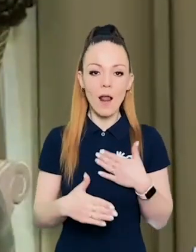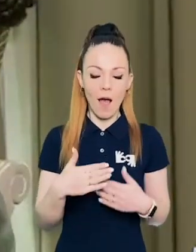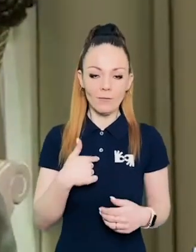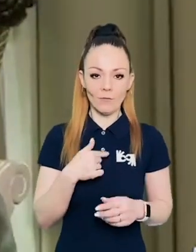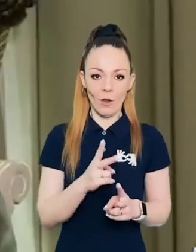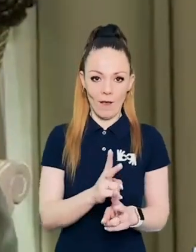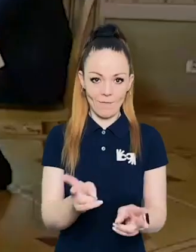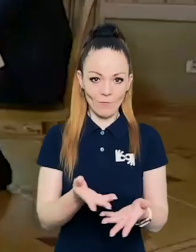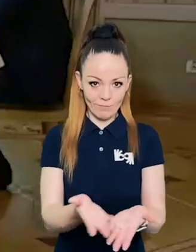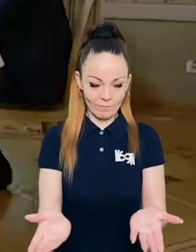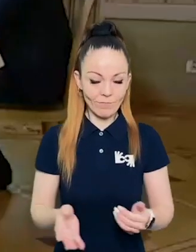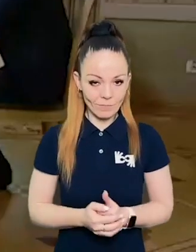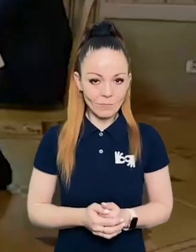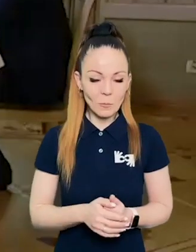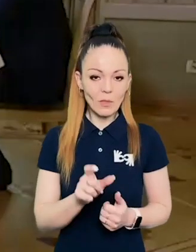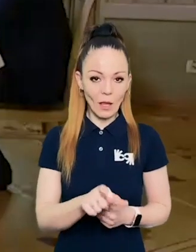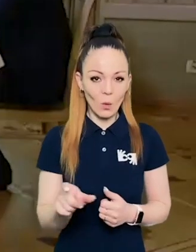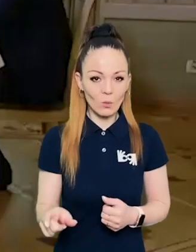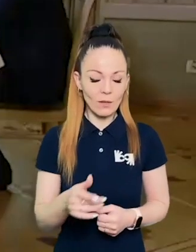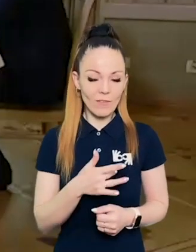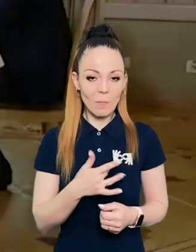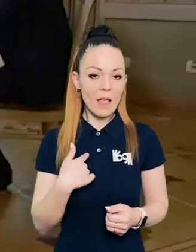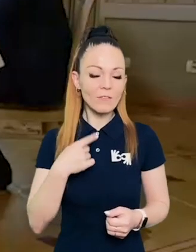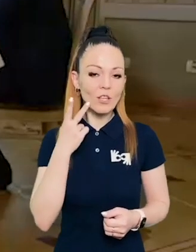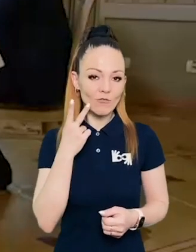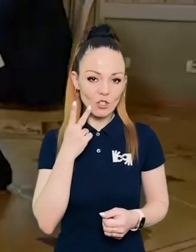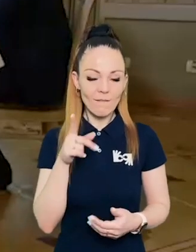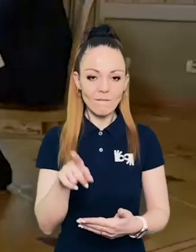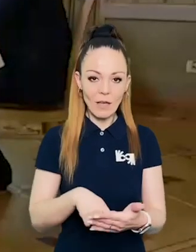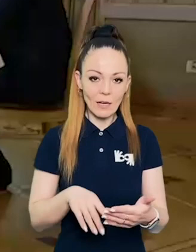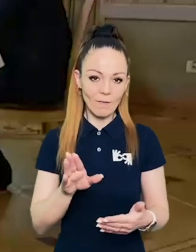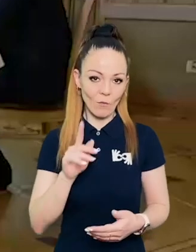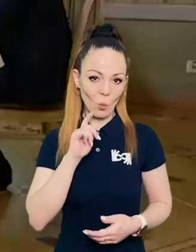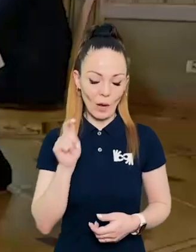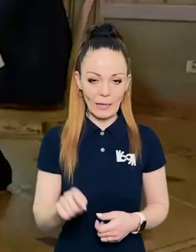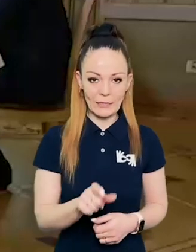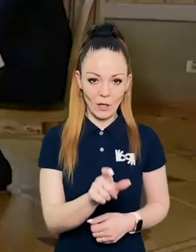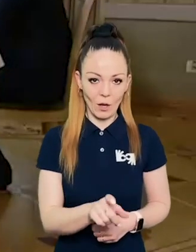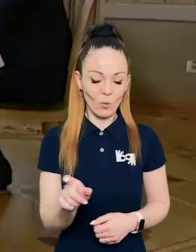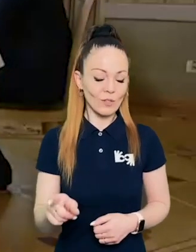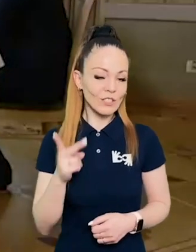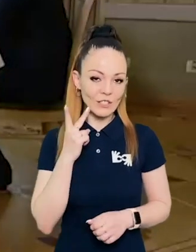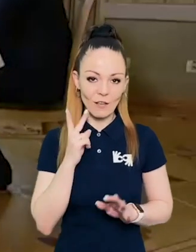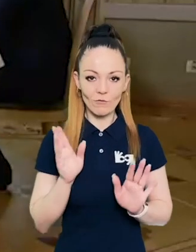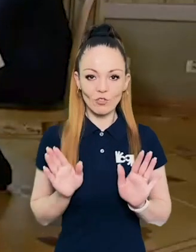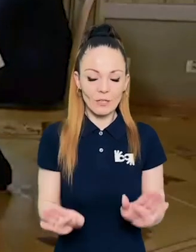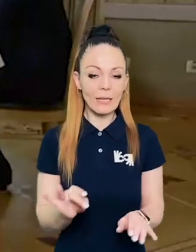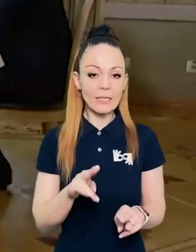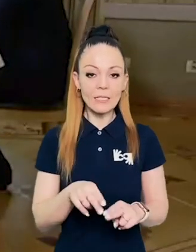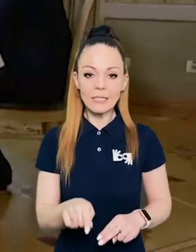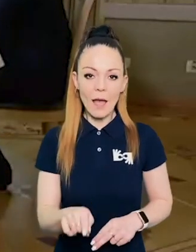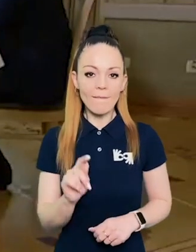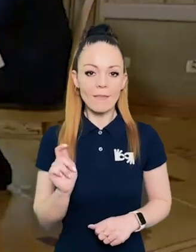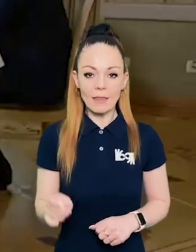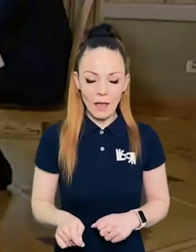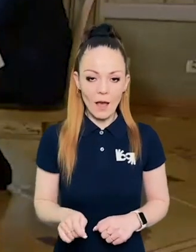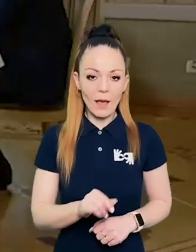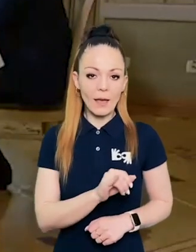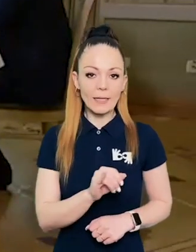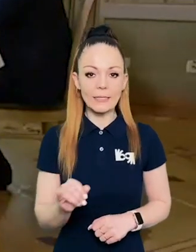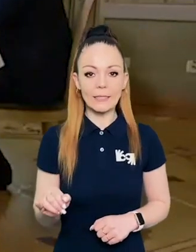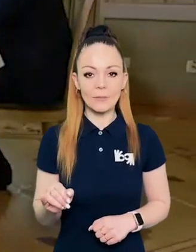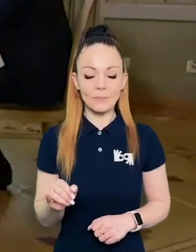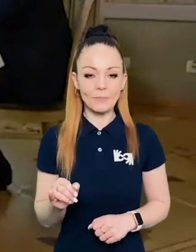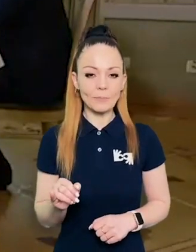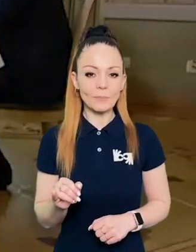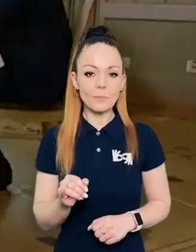кого ти. Тому люди, напевно, у нас... Я завжди вірив в українських людей, завжди вірив. І ця війна,